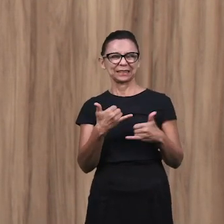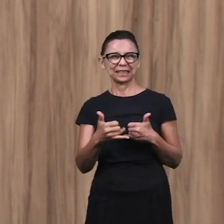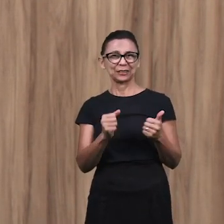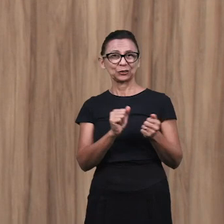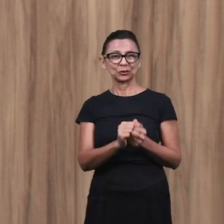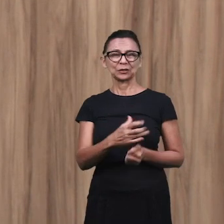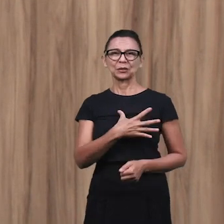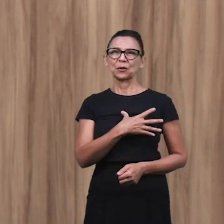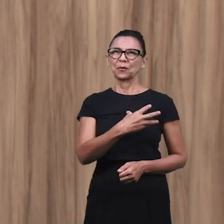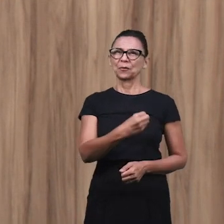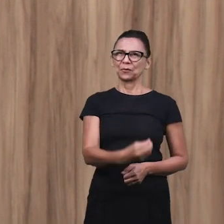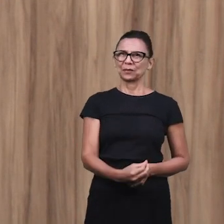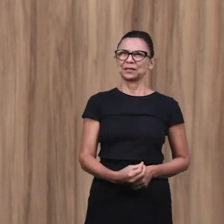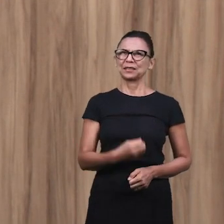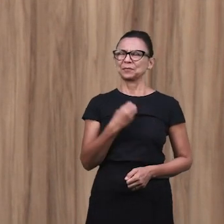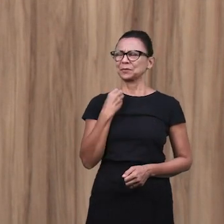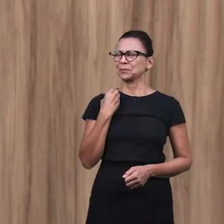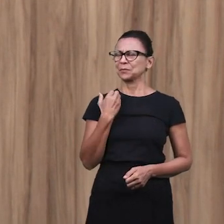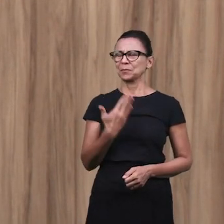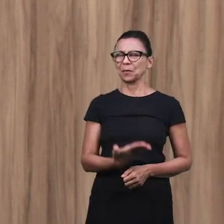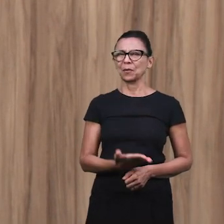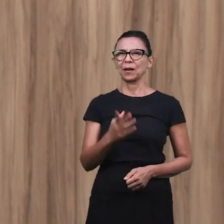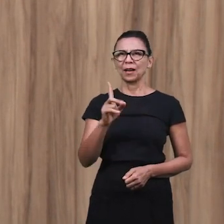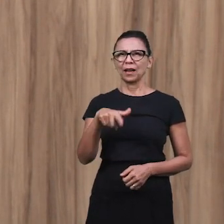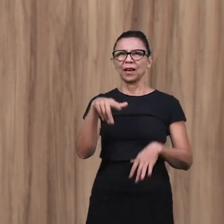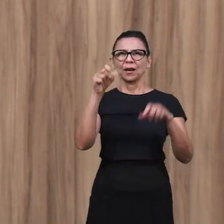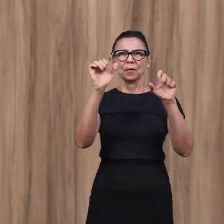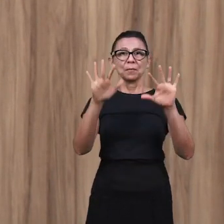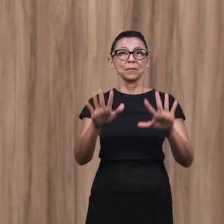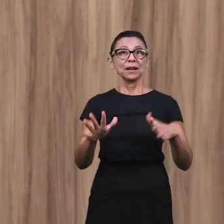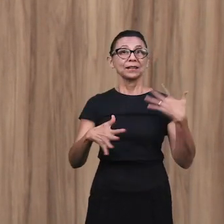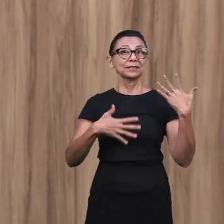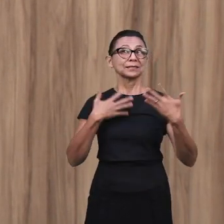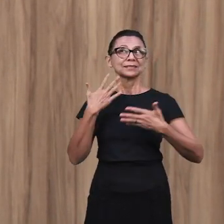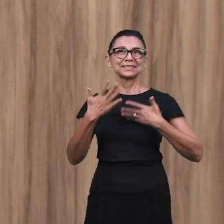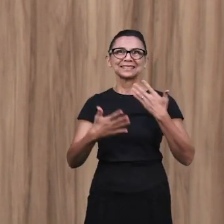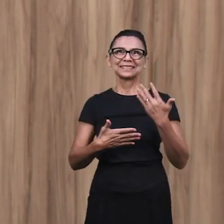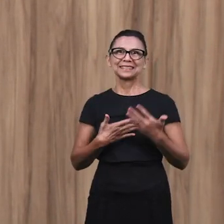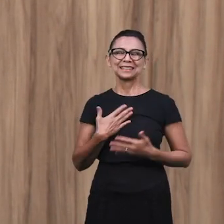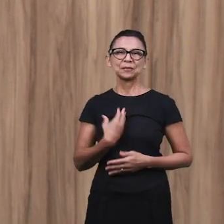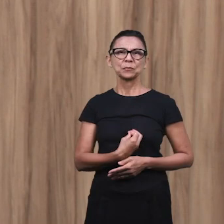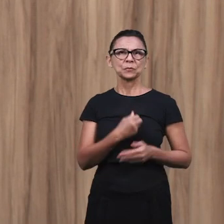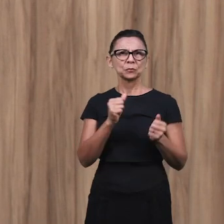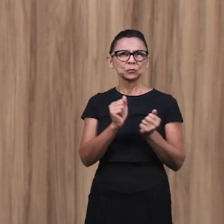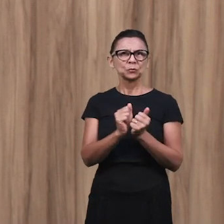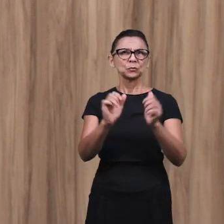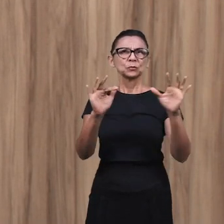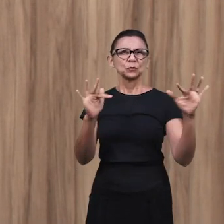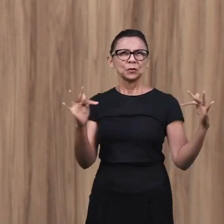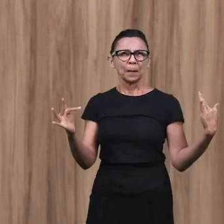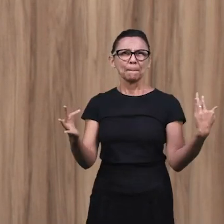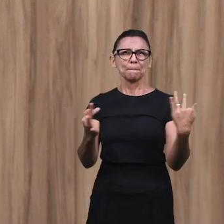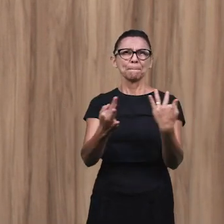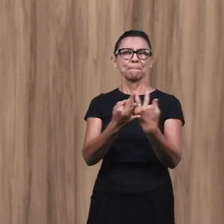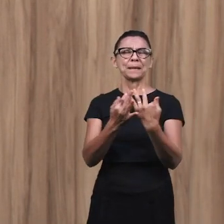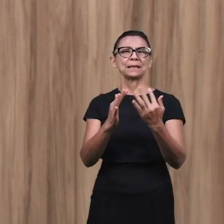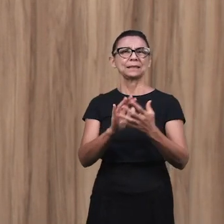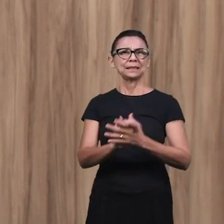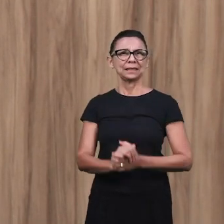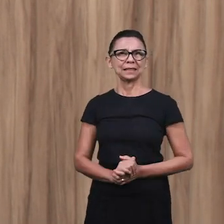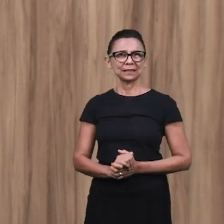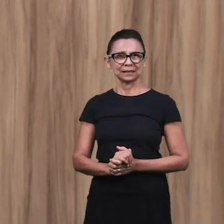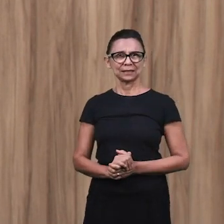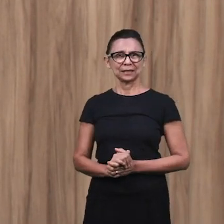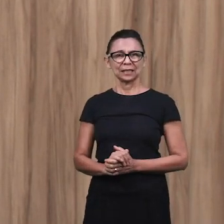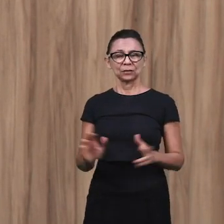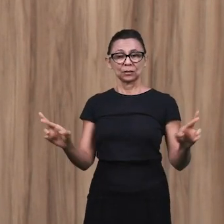nos enfants est aussi une grande bénédiction de joie que nous pouvons vivre en famille, en fortifiant